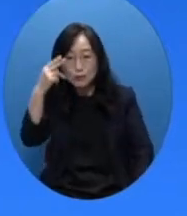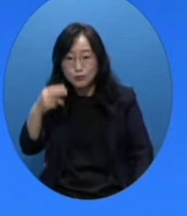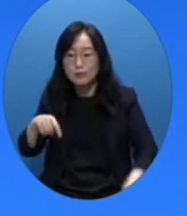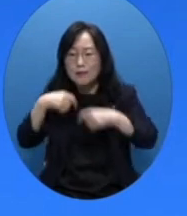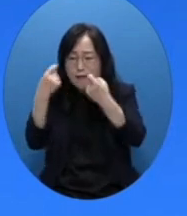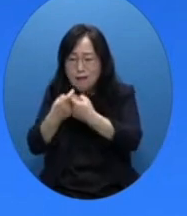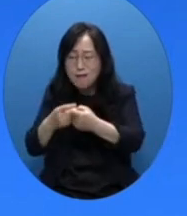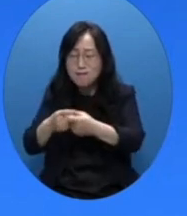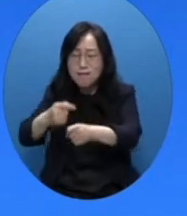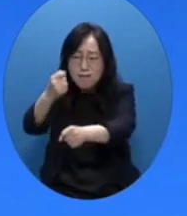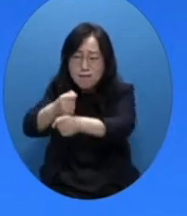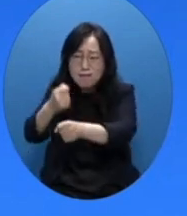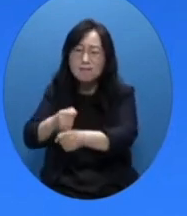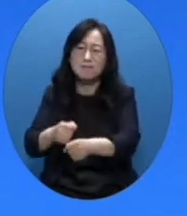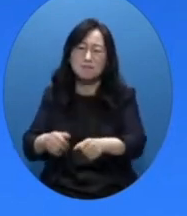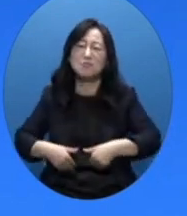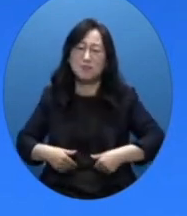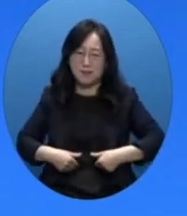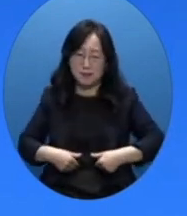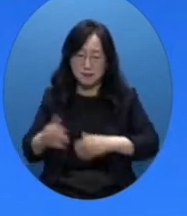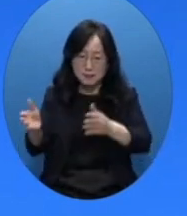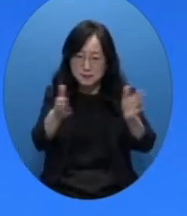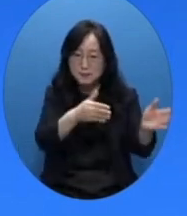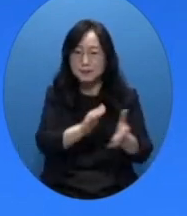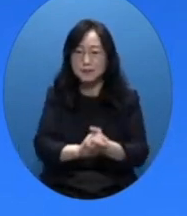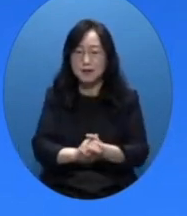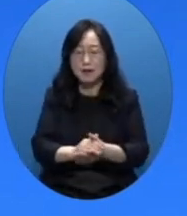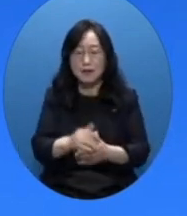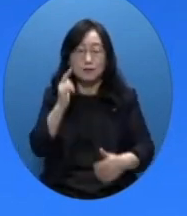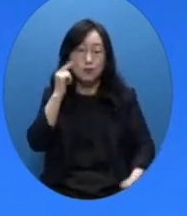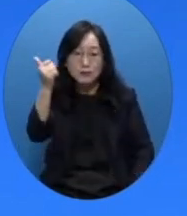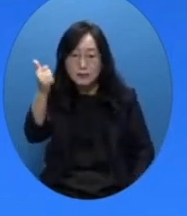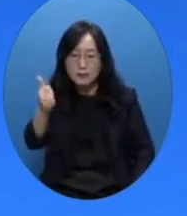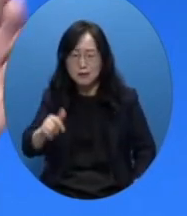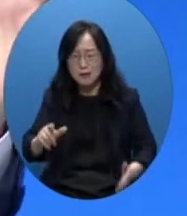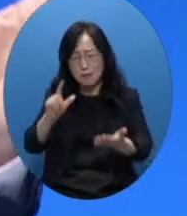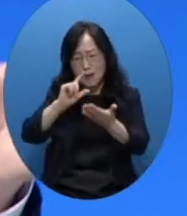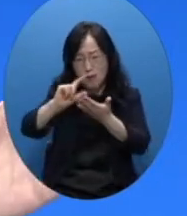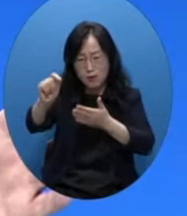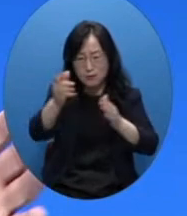가는데 이제 먼 길을 가게 되니까 한 달